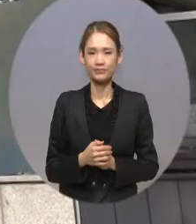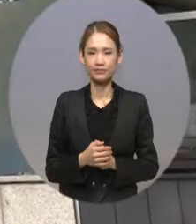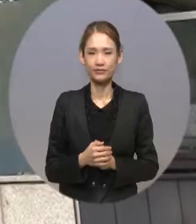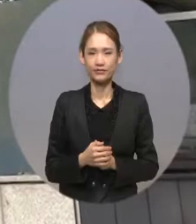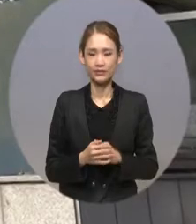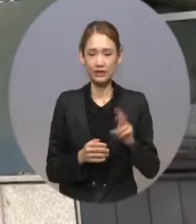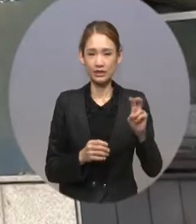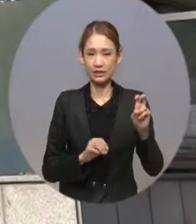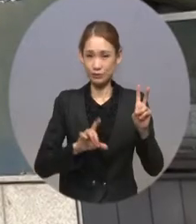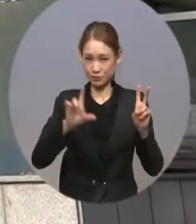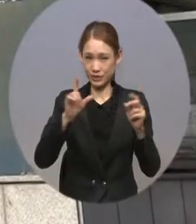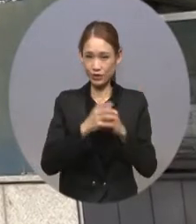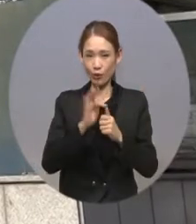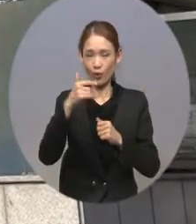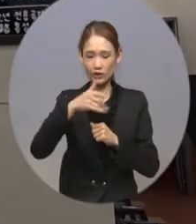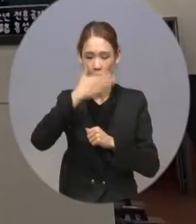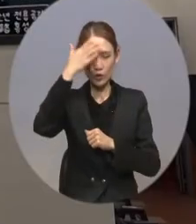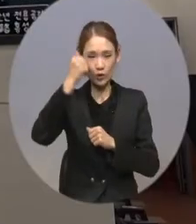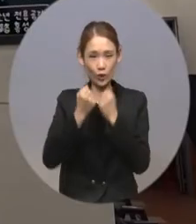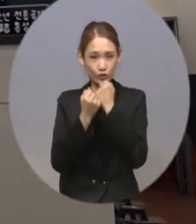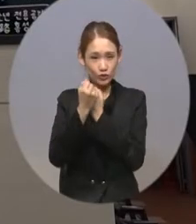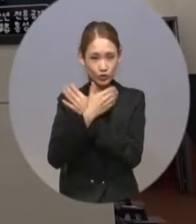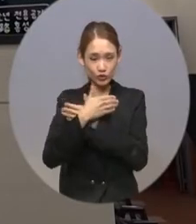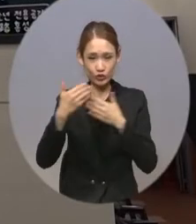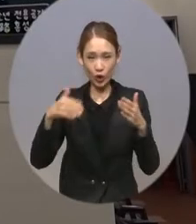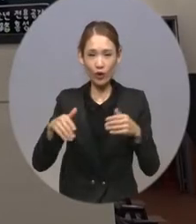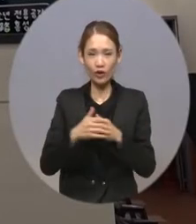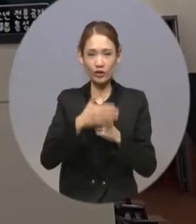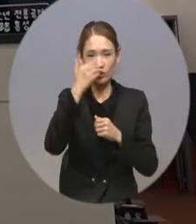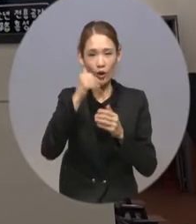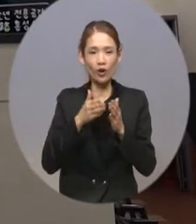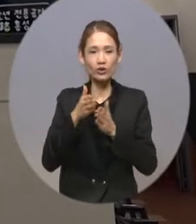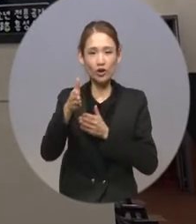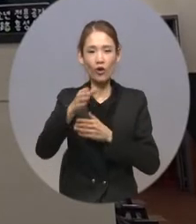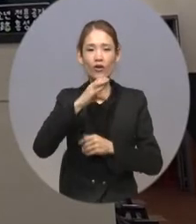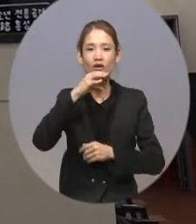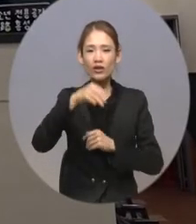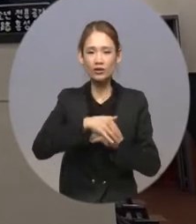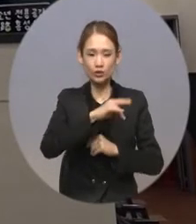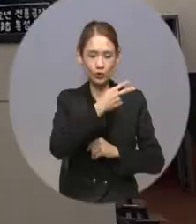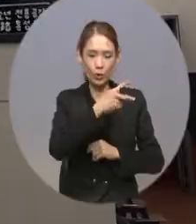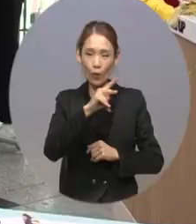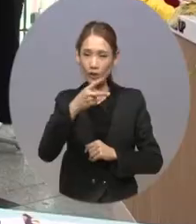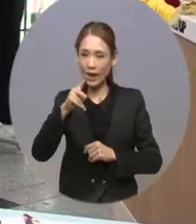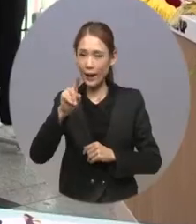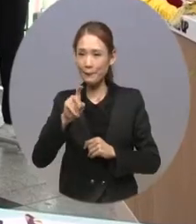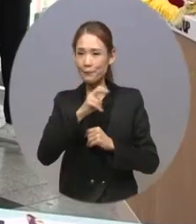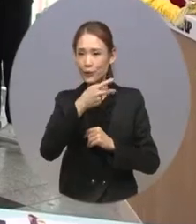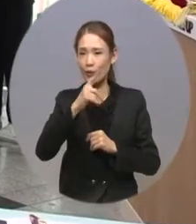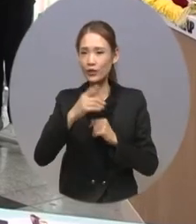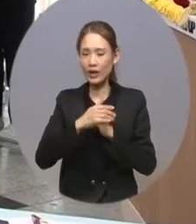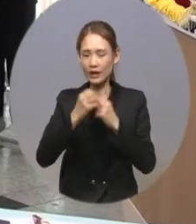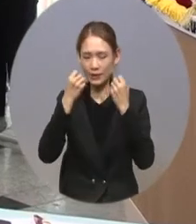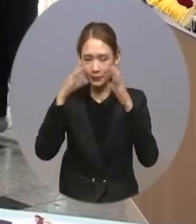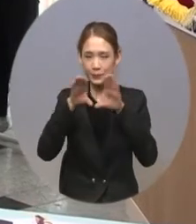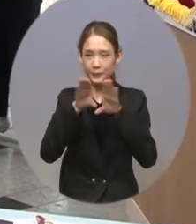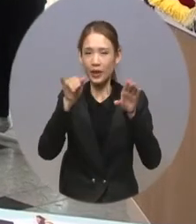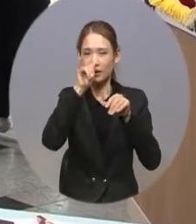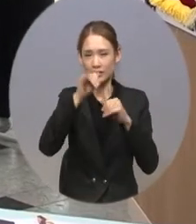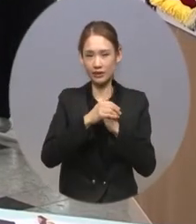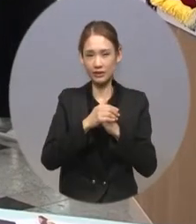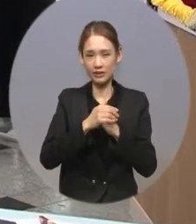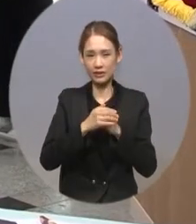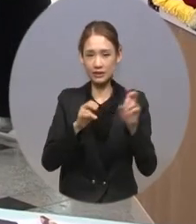지난 22일 홍성 청소년 수련관에서 청소년 전용 카페 도담도담 개소식을 가졌습니다. 홍성 청소년 수련관